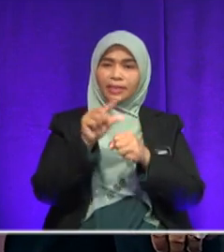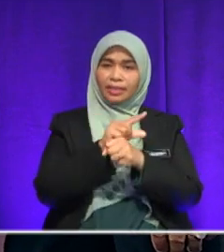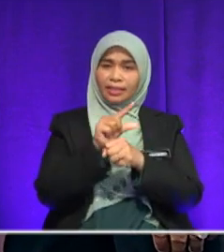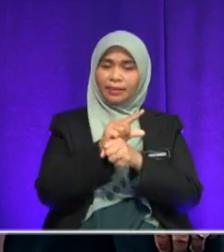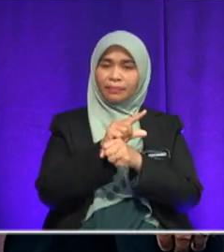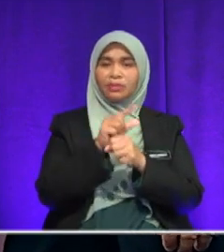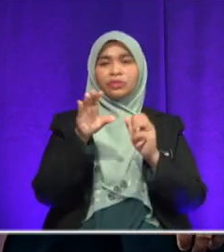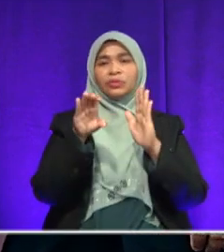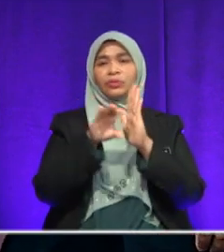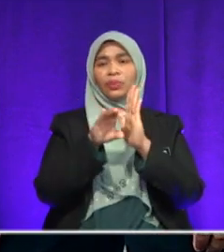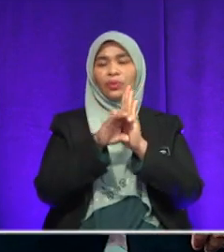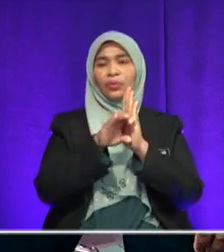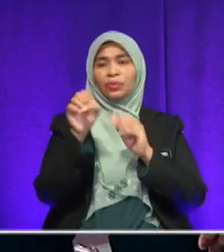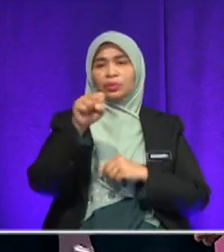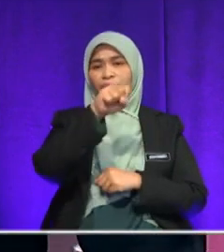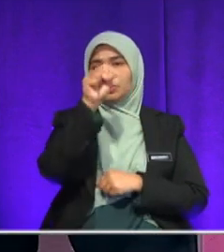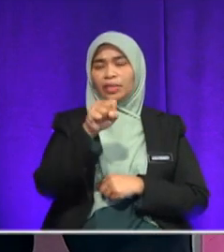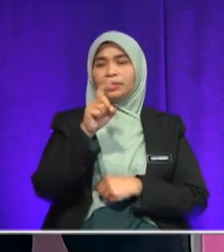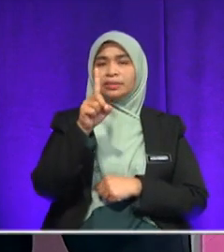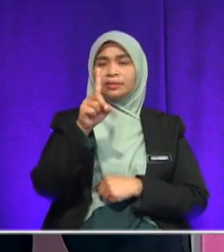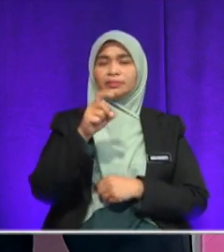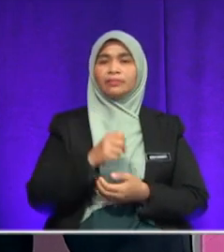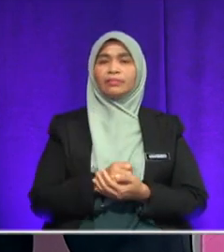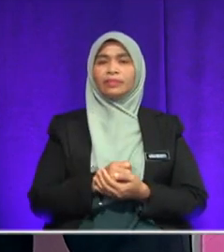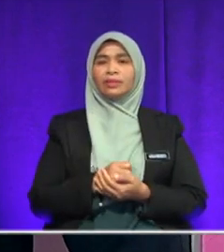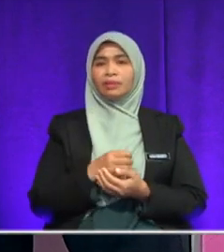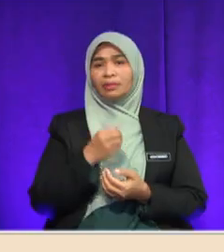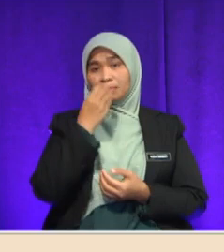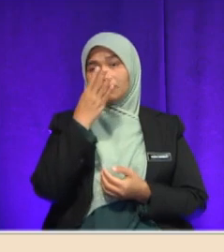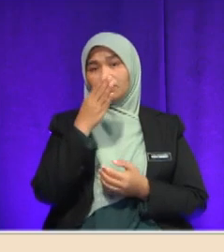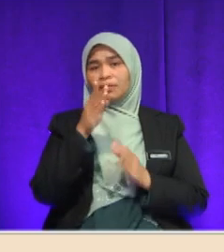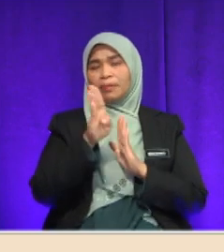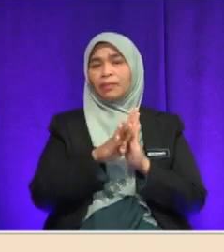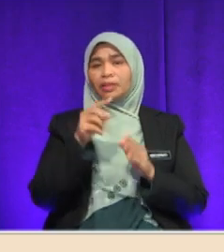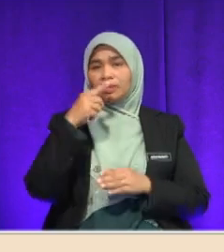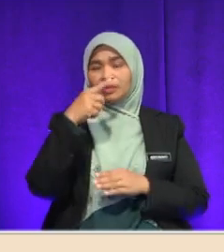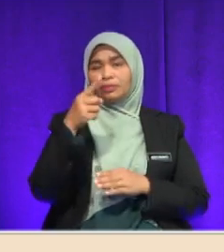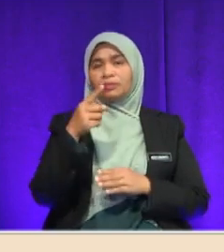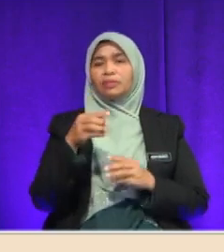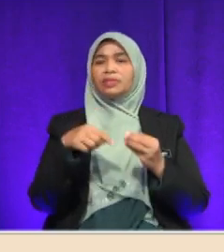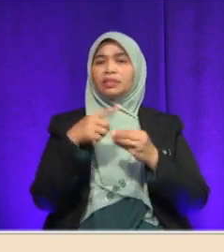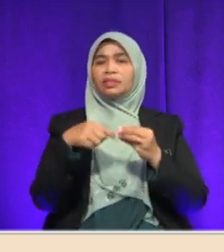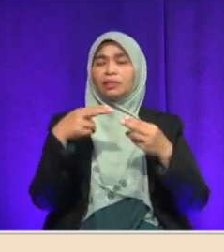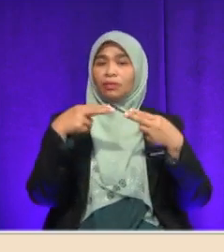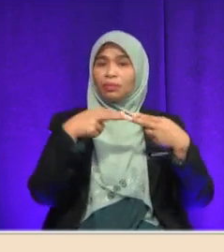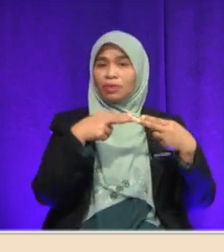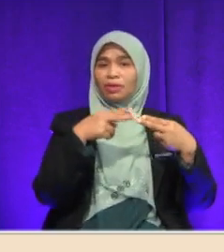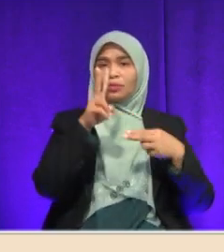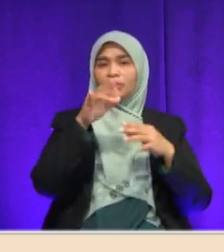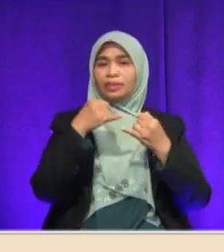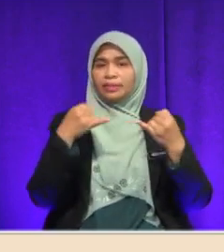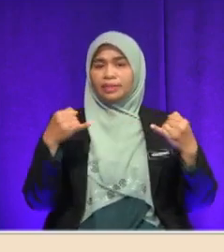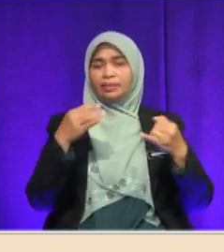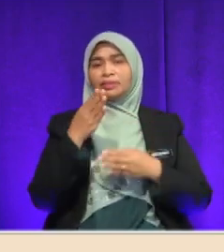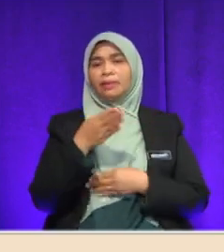bagi contoh soalan yang pertama. Okey, maklumat berikut berkaitan dengan hubungan dua jenis barang.